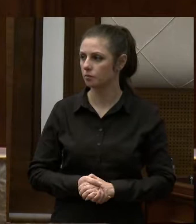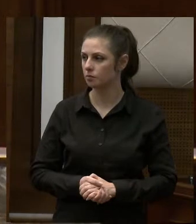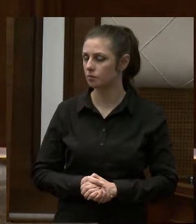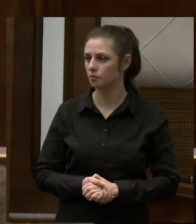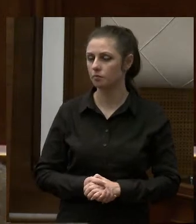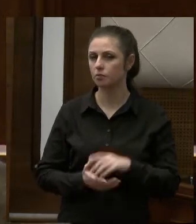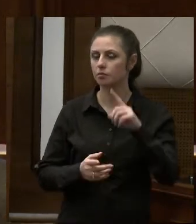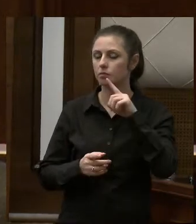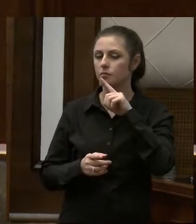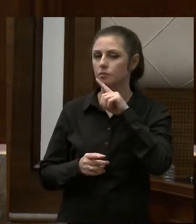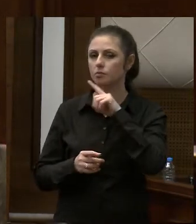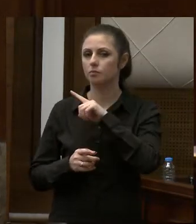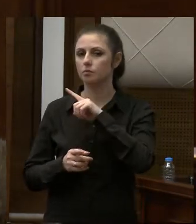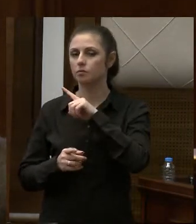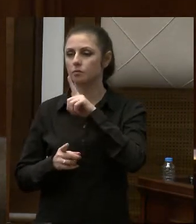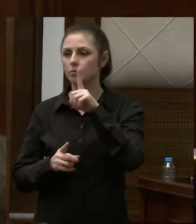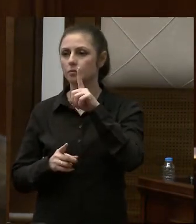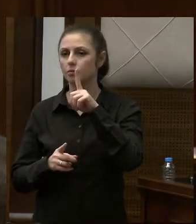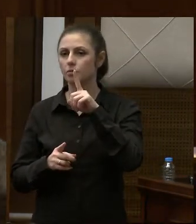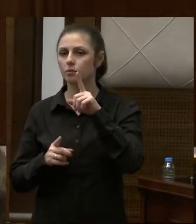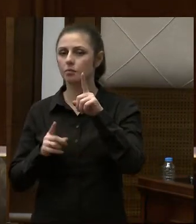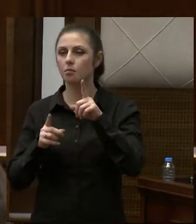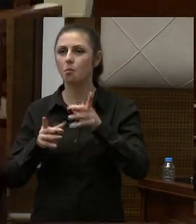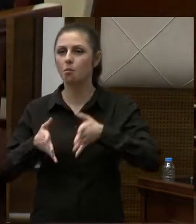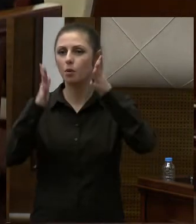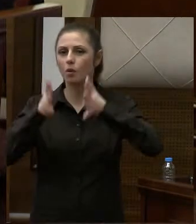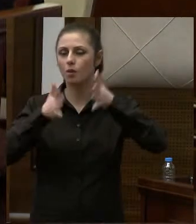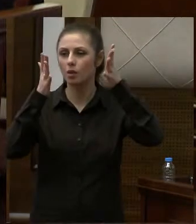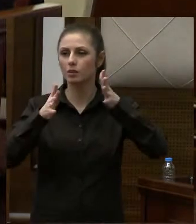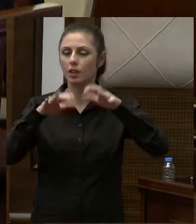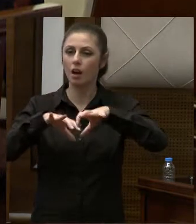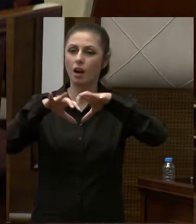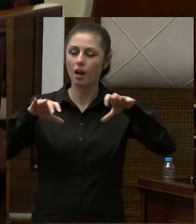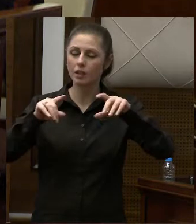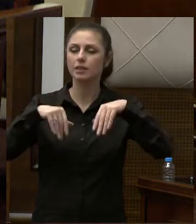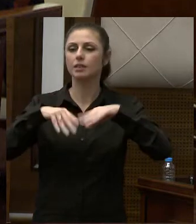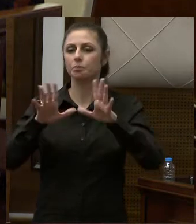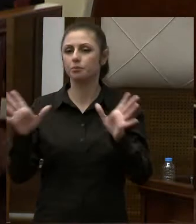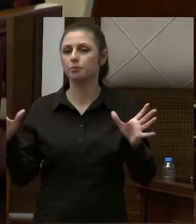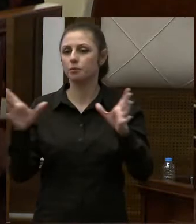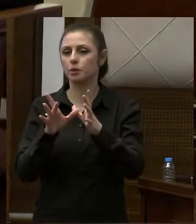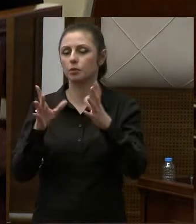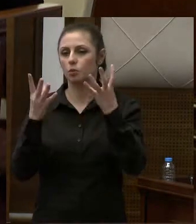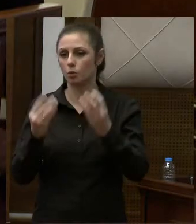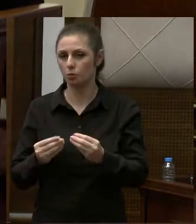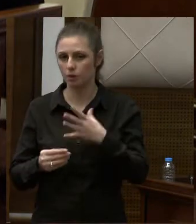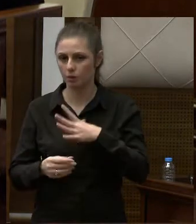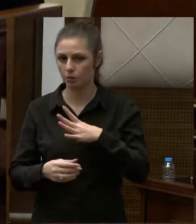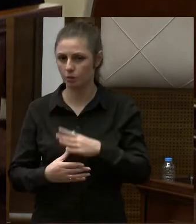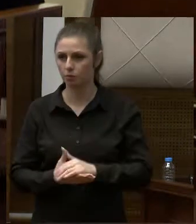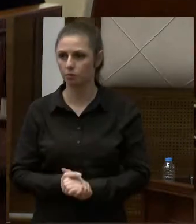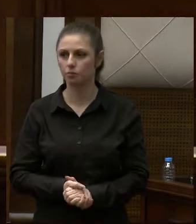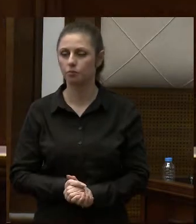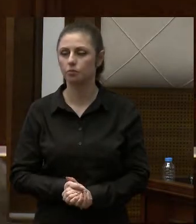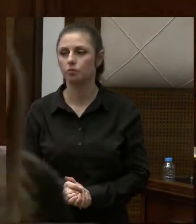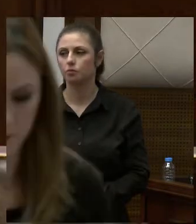teklifi blok nizam imarlı olan bir yerde bloklar ayrı bir araya getirip tek blok haline. İmar komisyonuna havalesini oylarınıza sunuyorum. Kabul edenler, etmeyenler